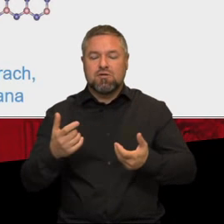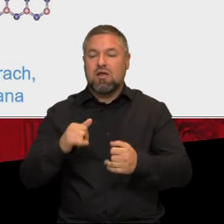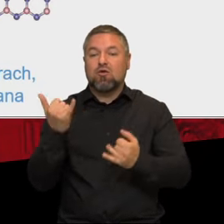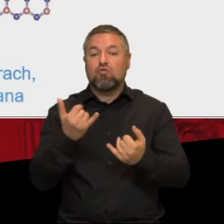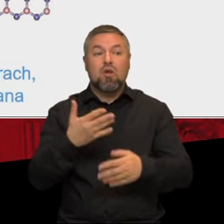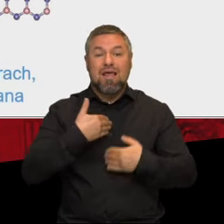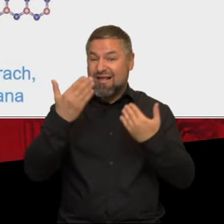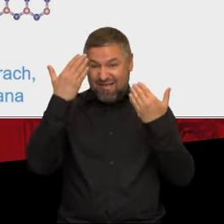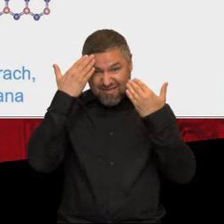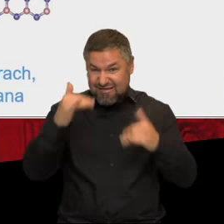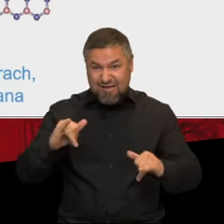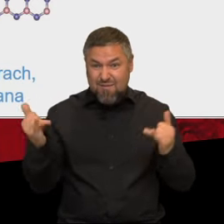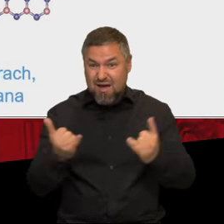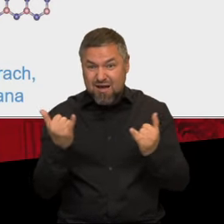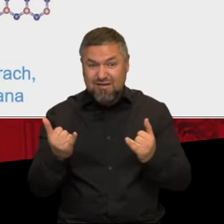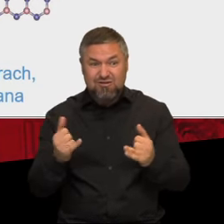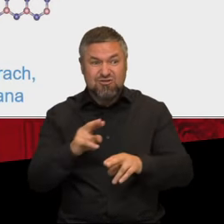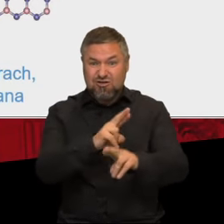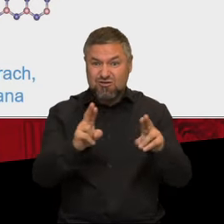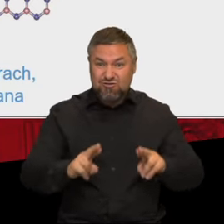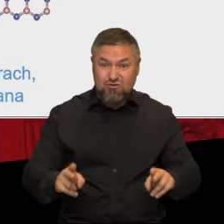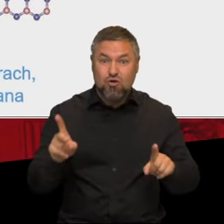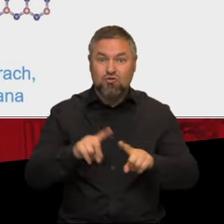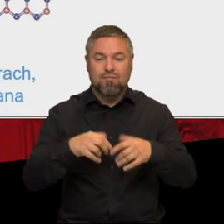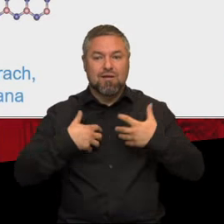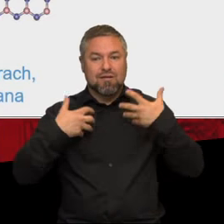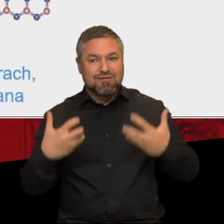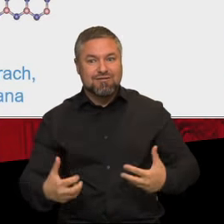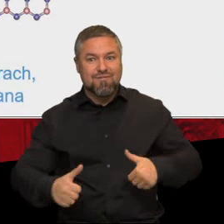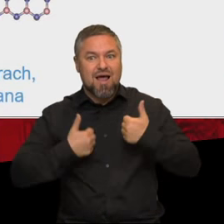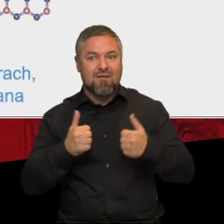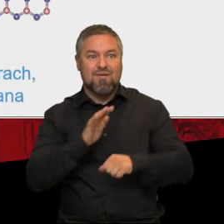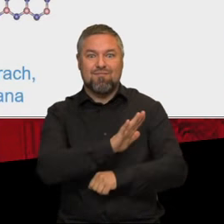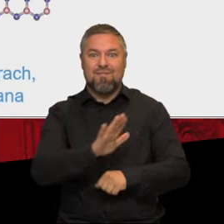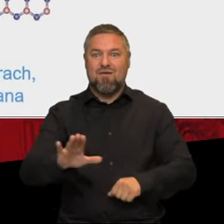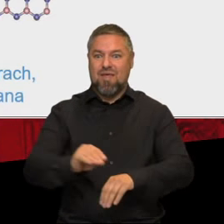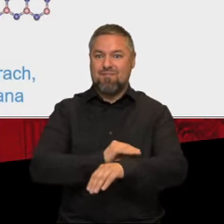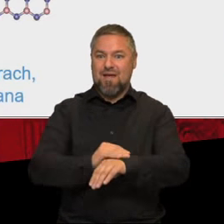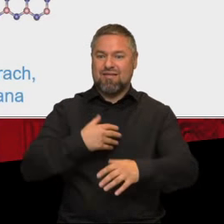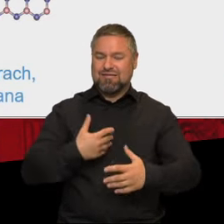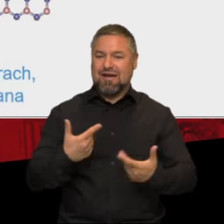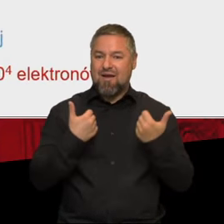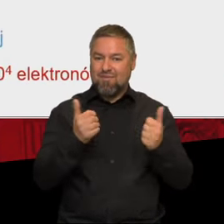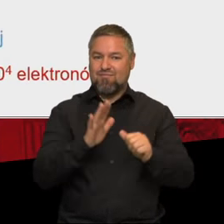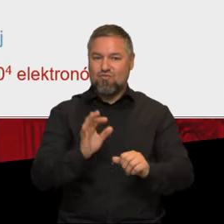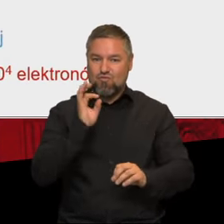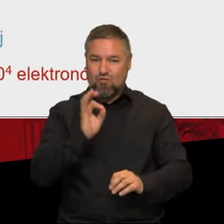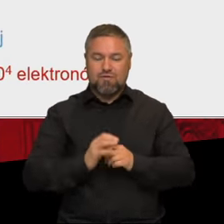nieznane jeszcze o własnościach, które chcielibyśmy, aby posiadały te materiały.